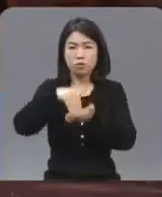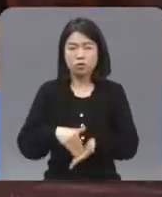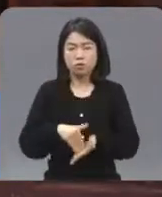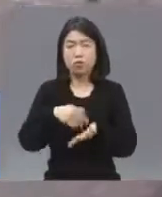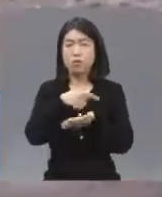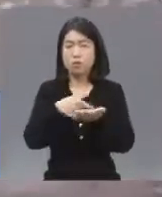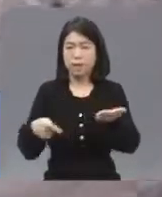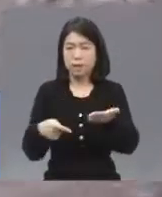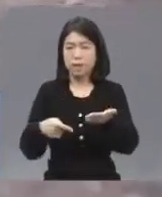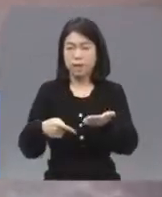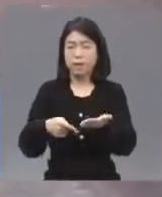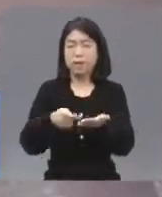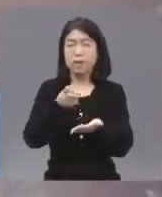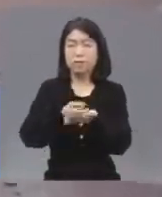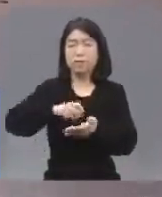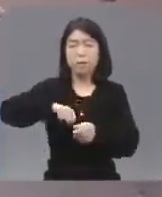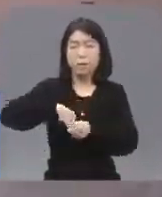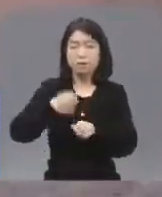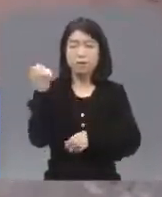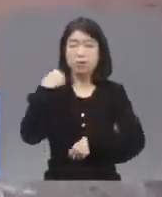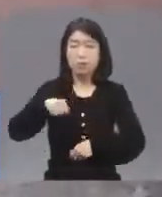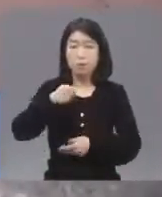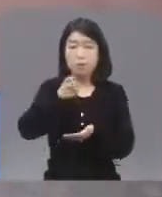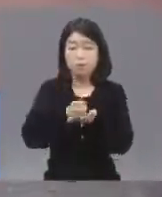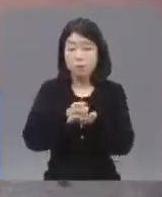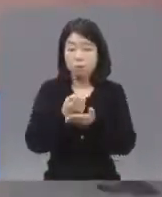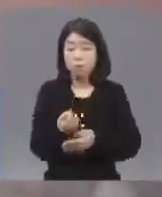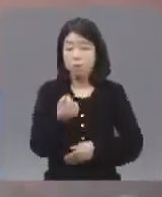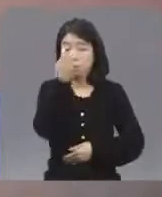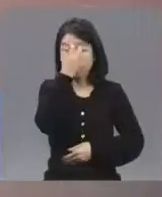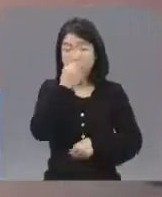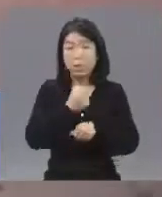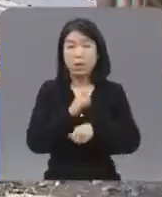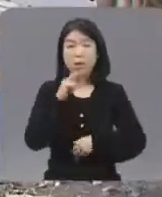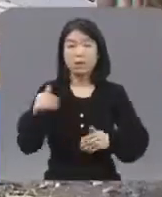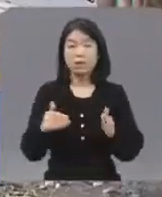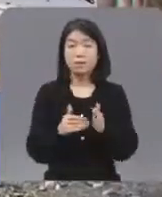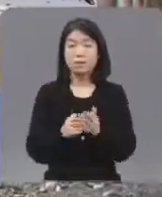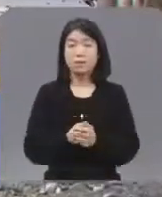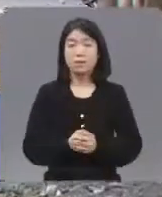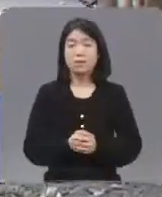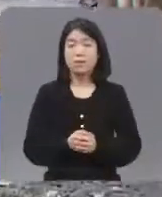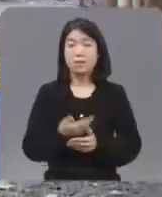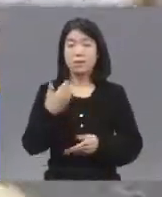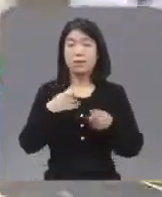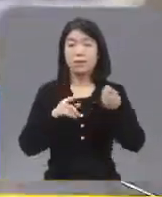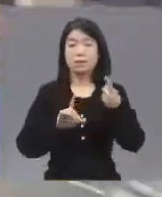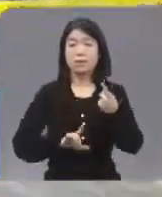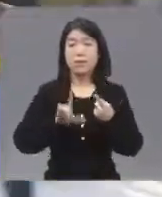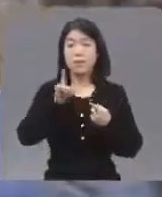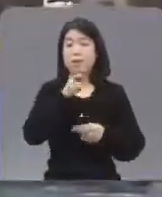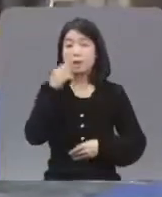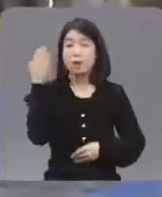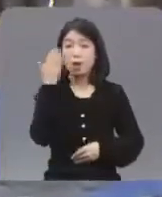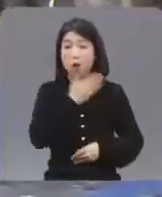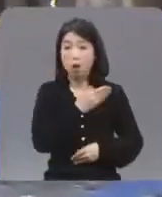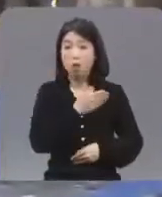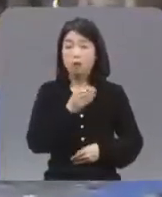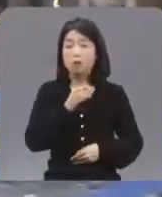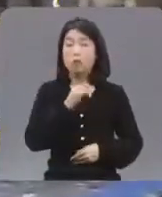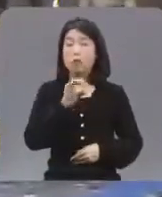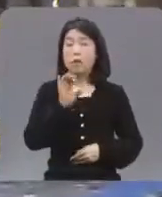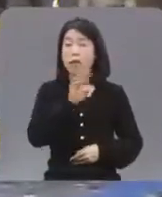혐의와 안전보건관리 책임을 신속히 규명하겠다고 강조했습니다. 지난 11일 여수시 화치동